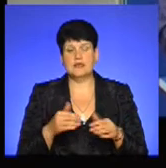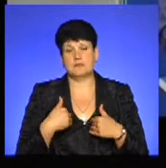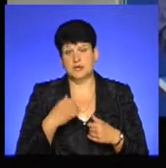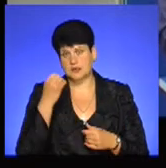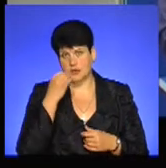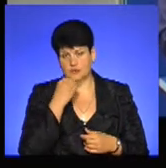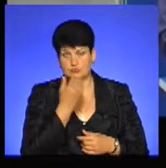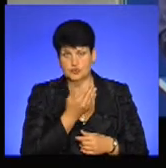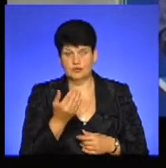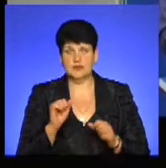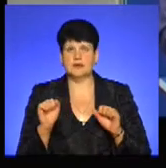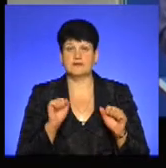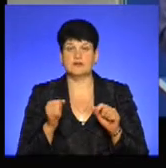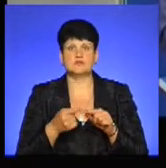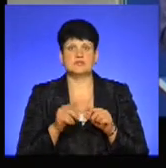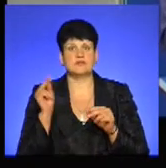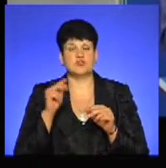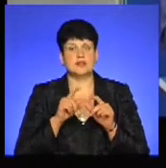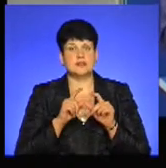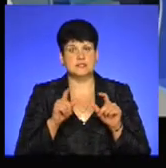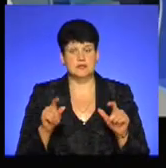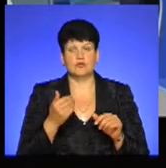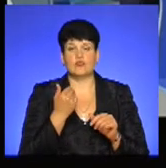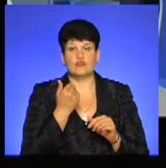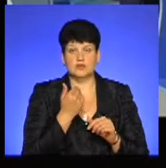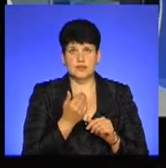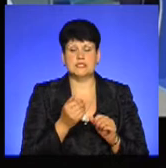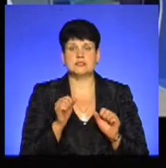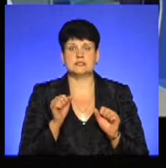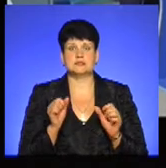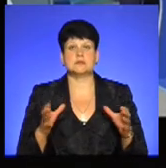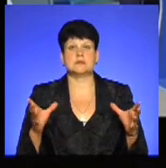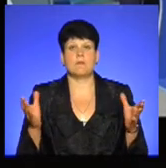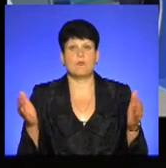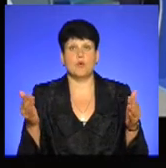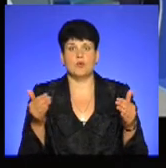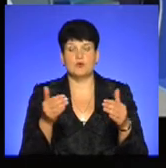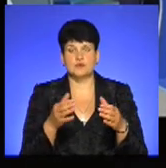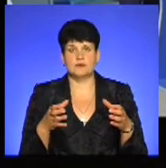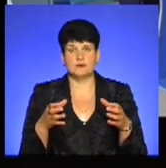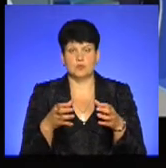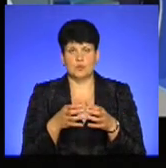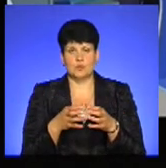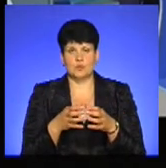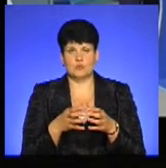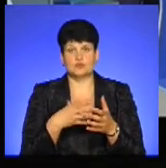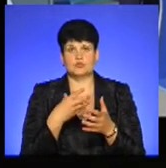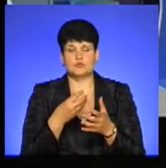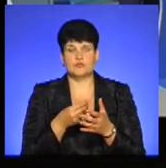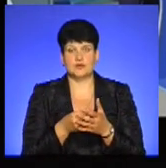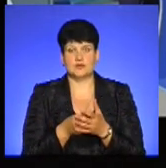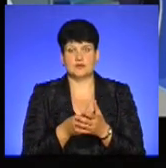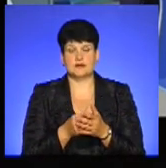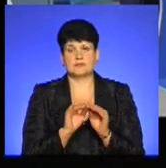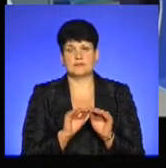завдячуємо і керівництву цих навчальних закладів, адже вони змобілізували цю всю когорту своїх